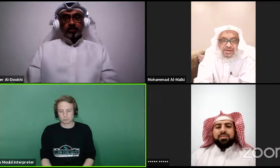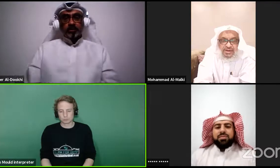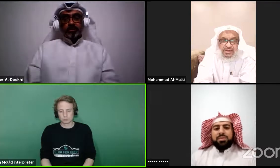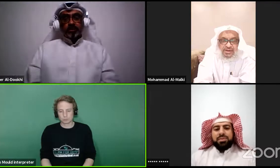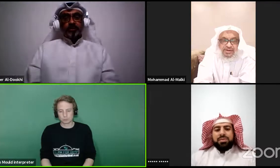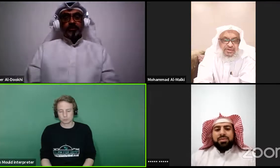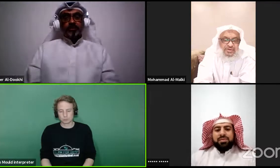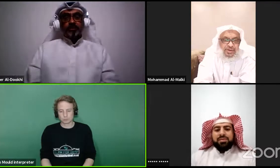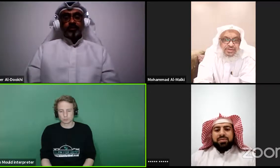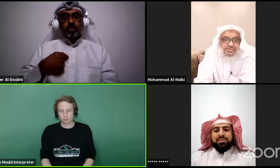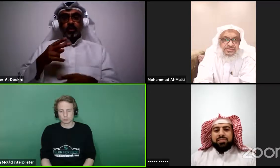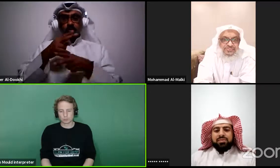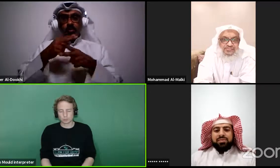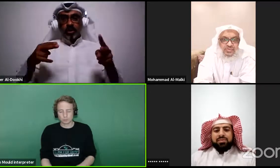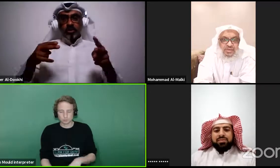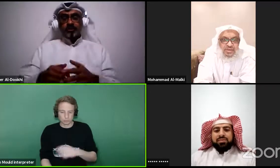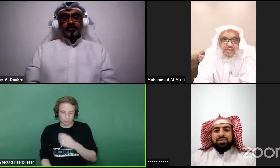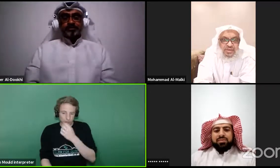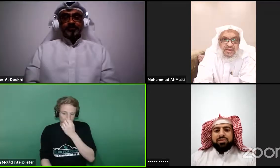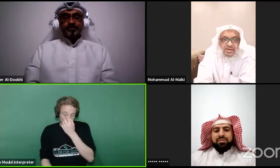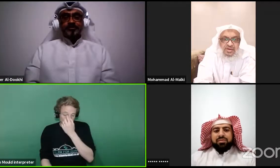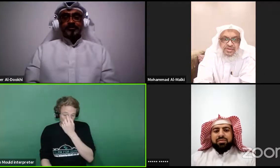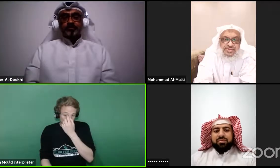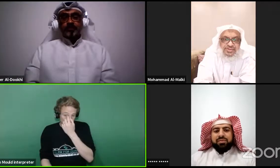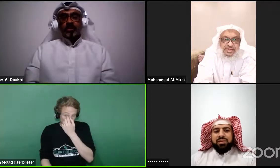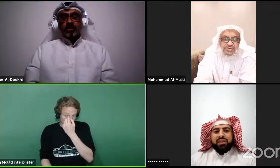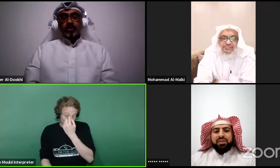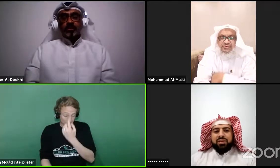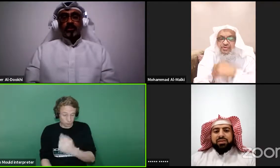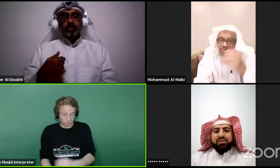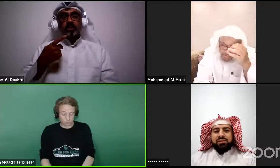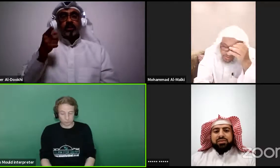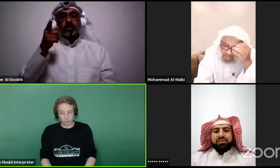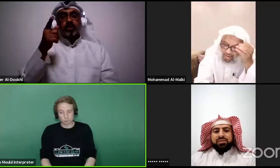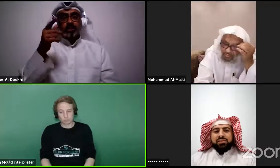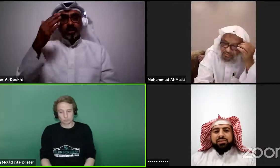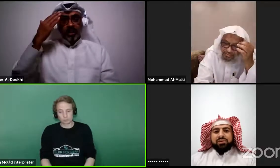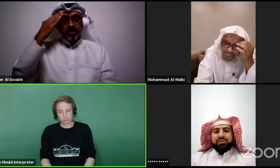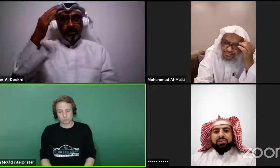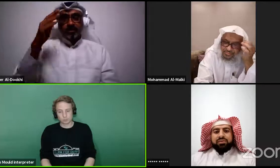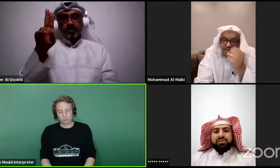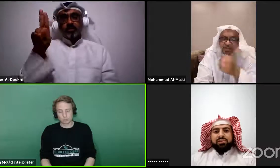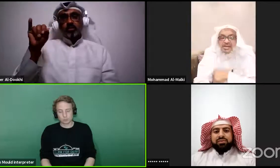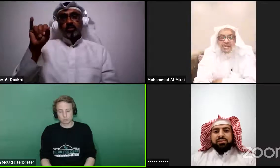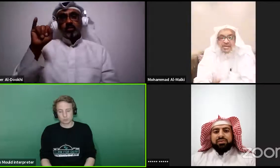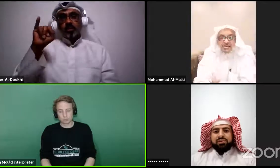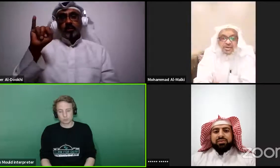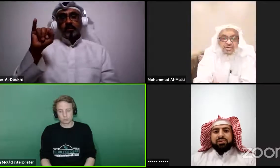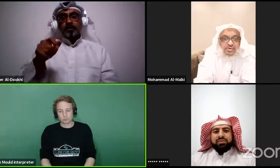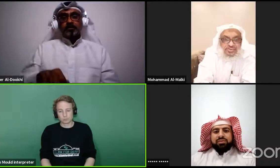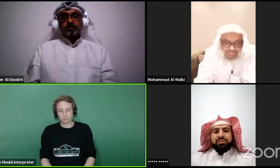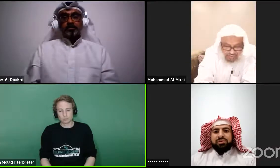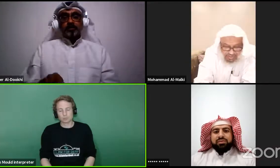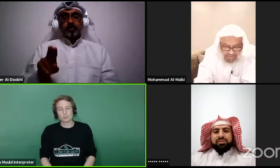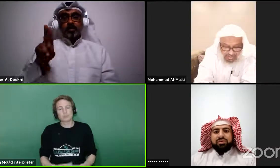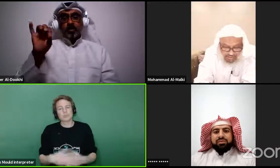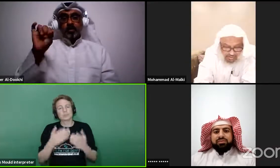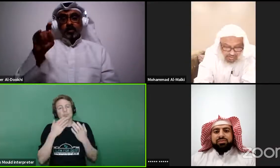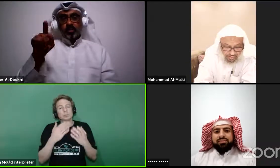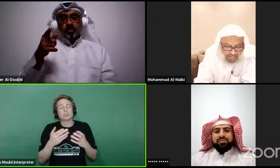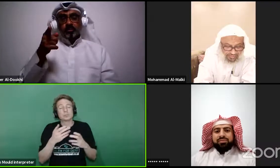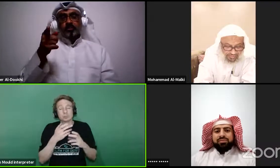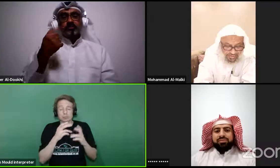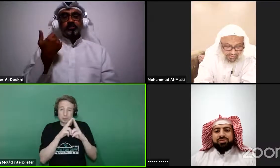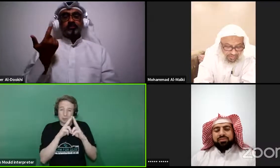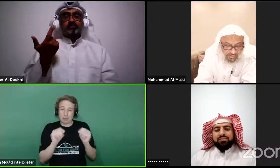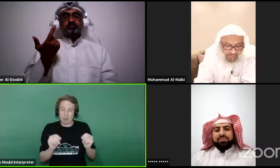من الكويت and also thank you for Tom, one who's doing